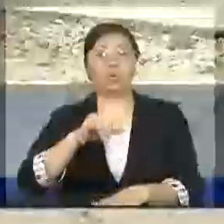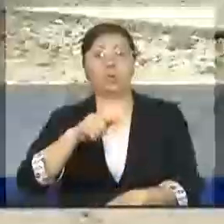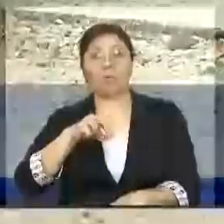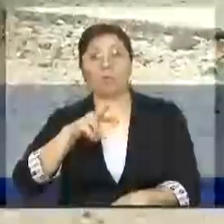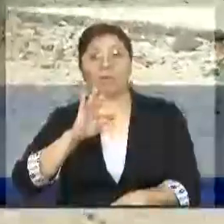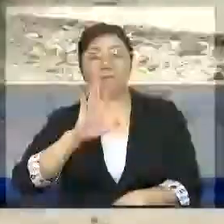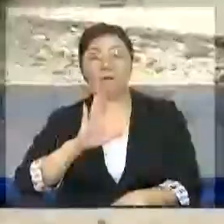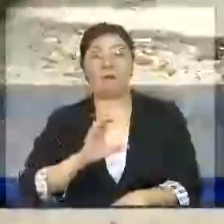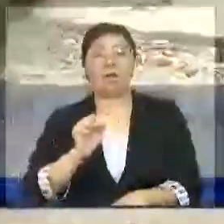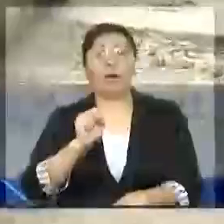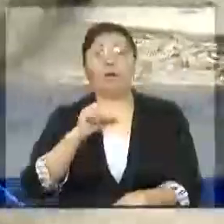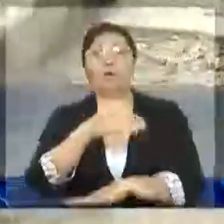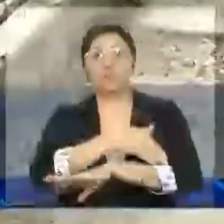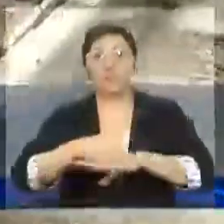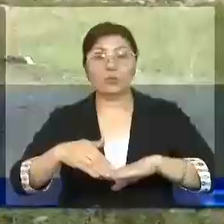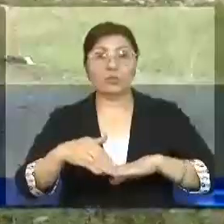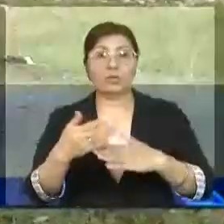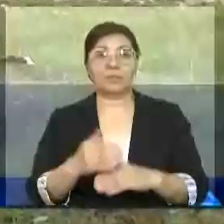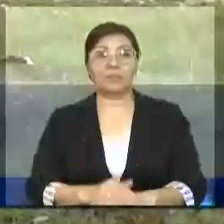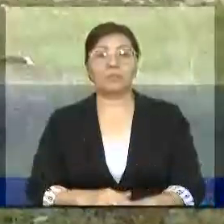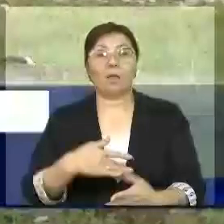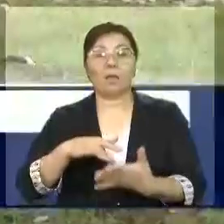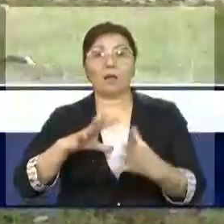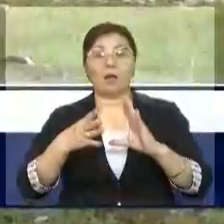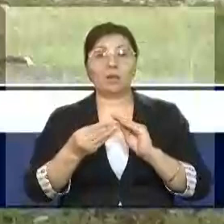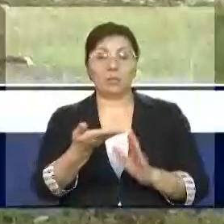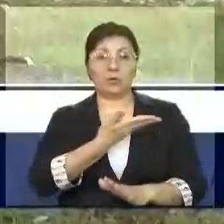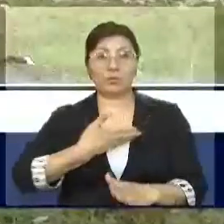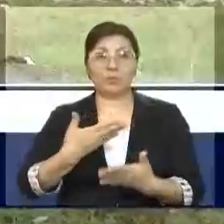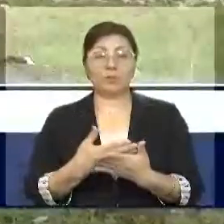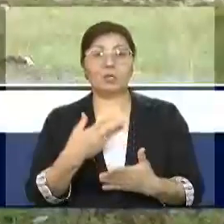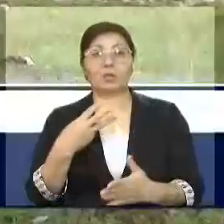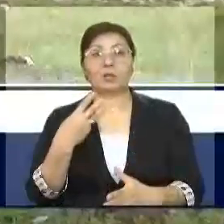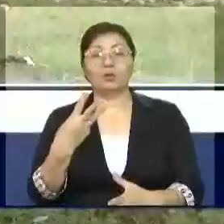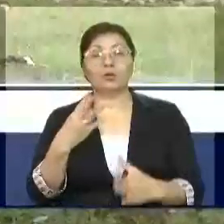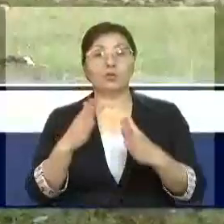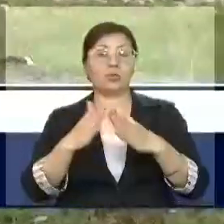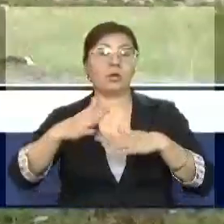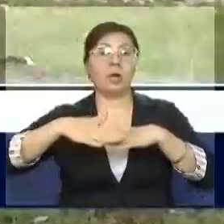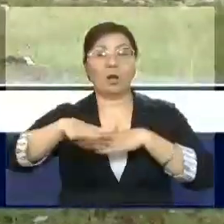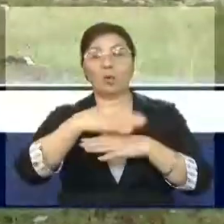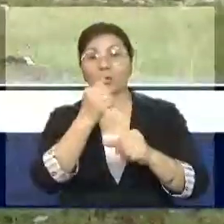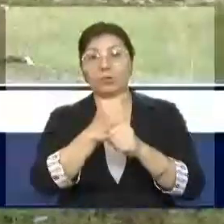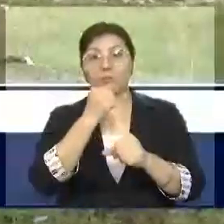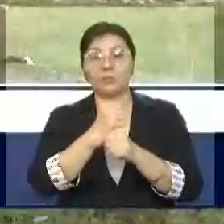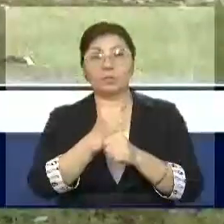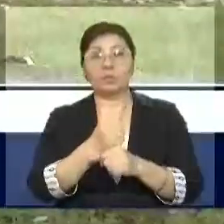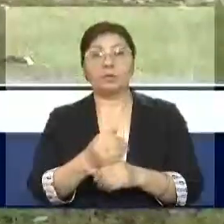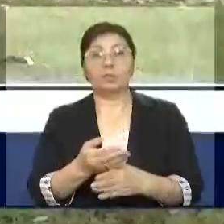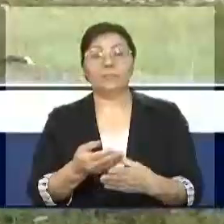Шиловский және Әуезов көшелерінің бойында. Қала бойынша бізде үш ауланы абаттандыру бойынша жұмыстар жүргізіліп жатыр. Ол жоба бойынша